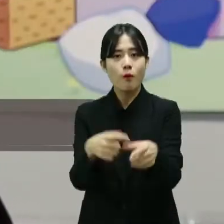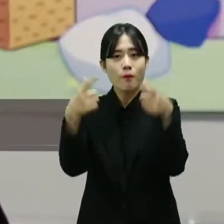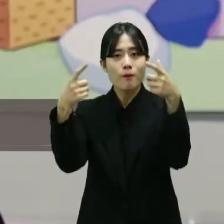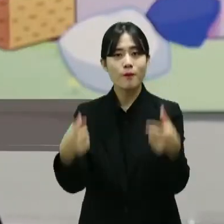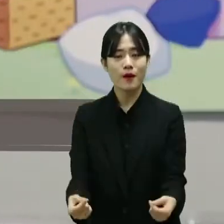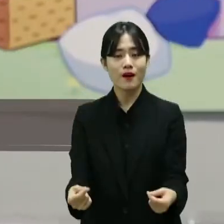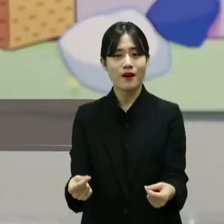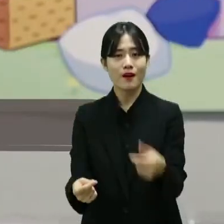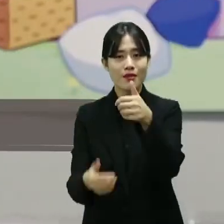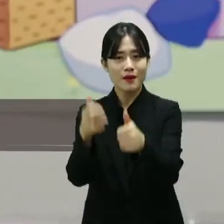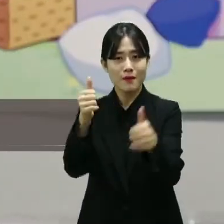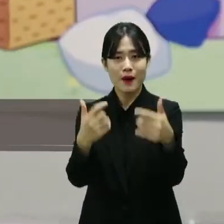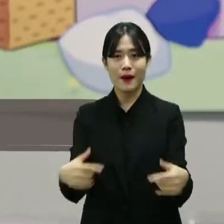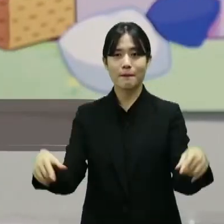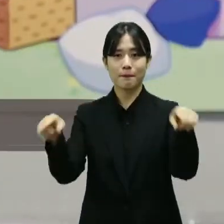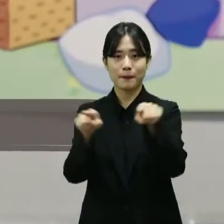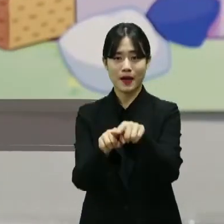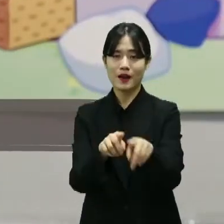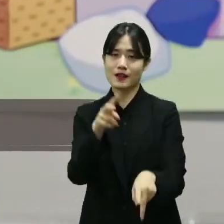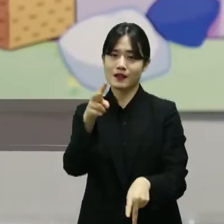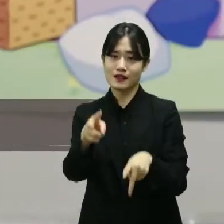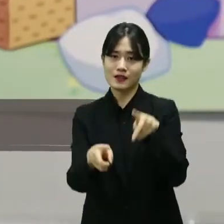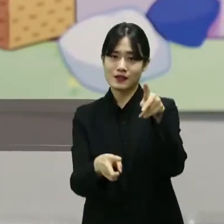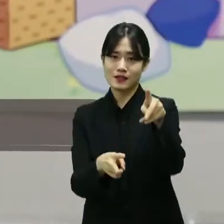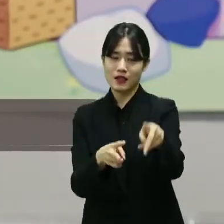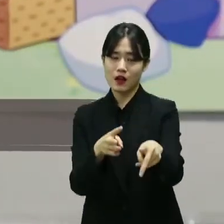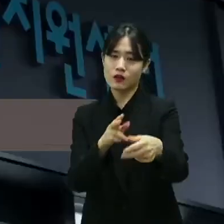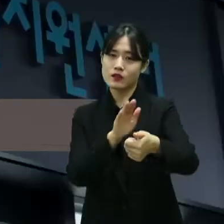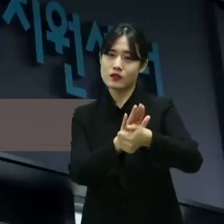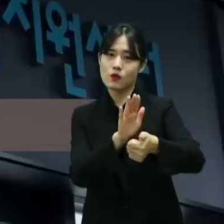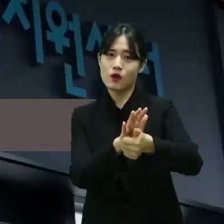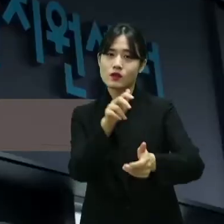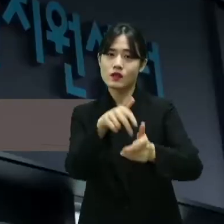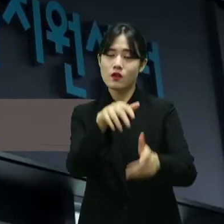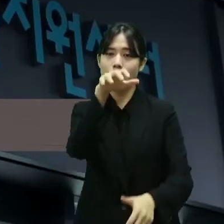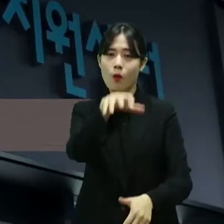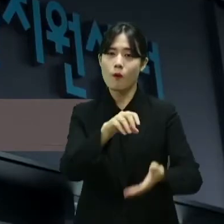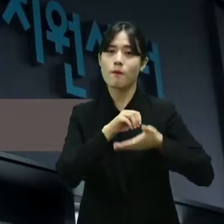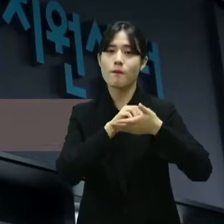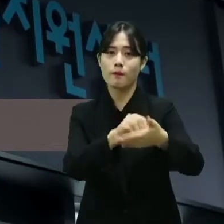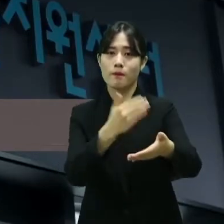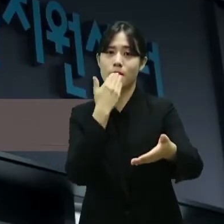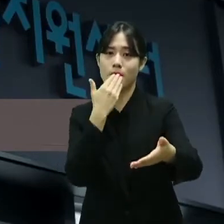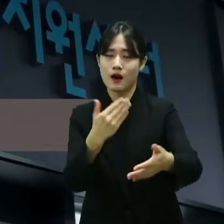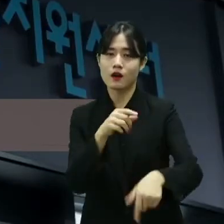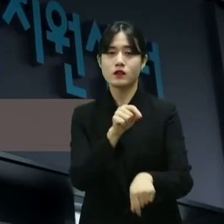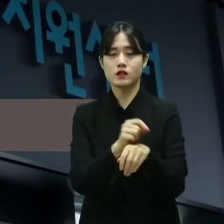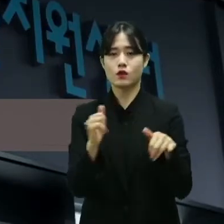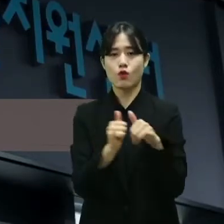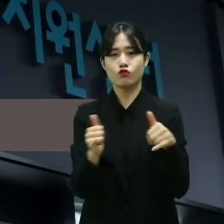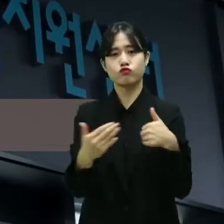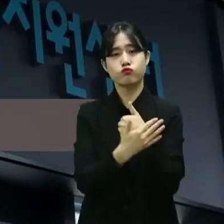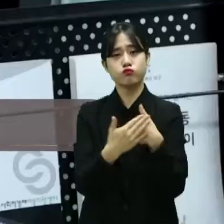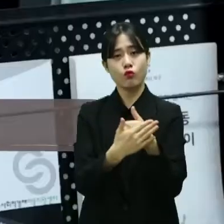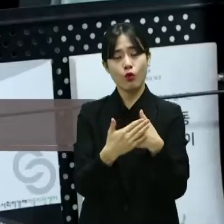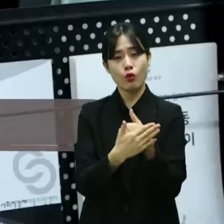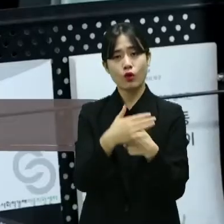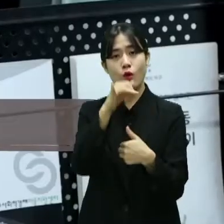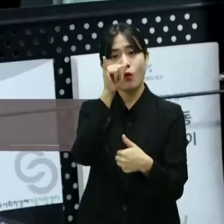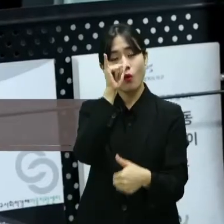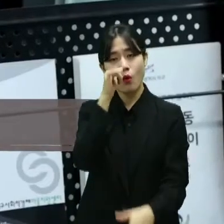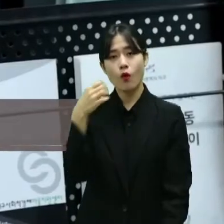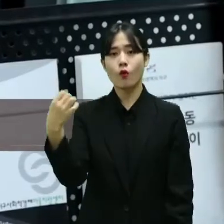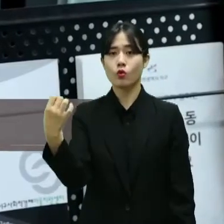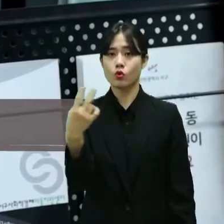같은 대표님들과 다 함께 사회적 경제 지원 센터로 들어가게 되었고요. 굉장히 직원분들도 친절하게